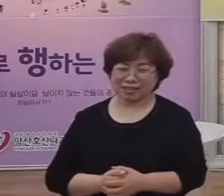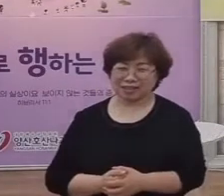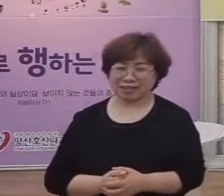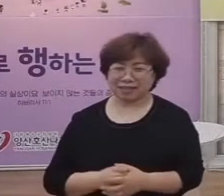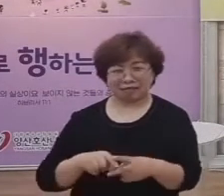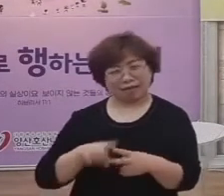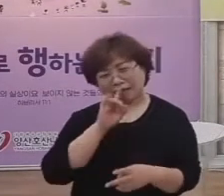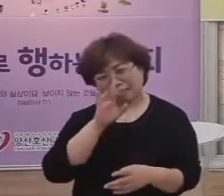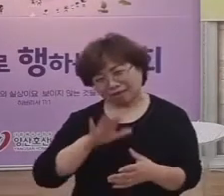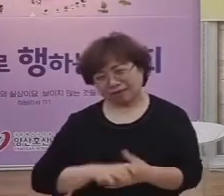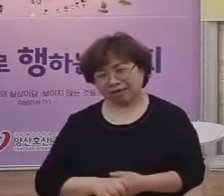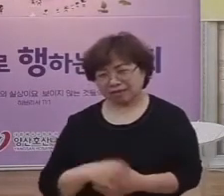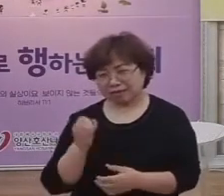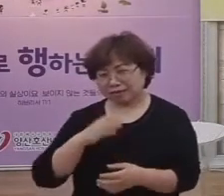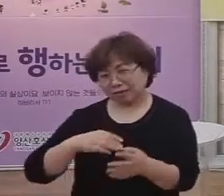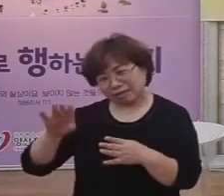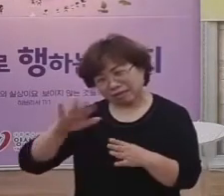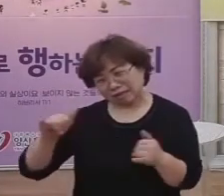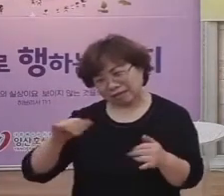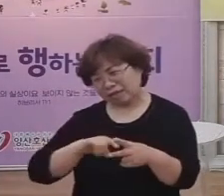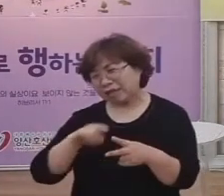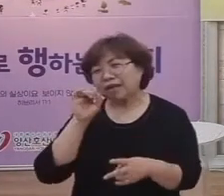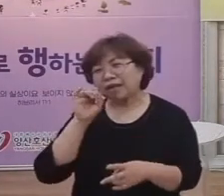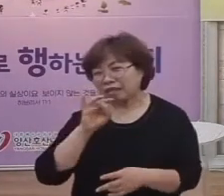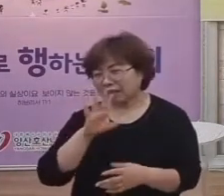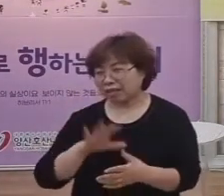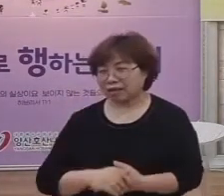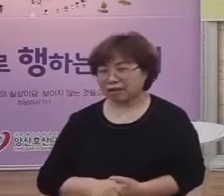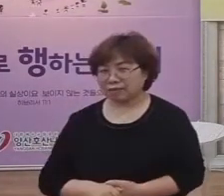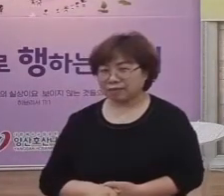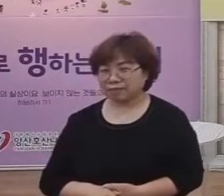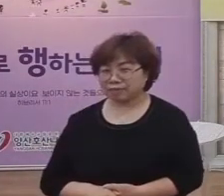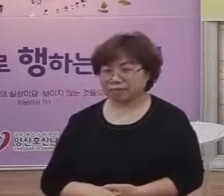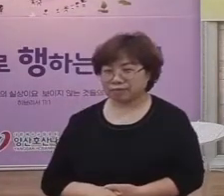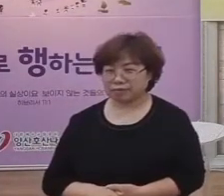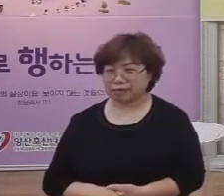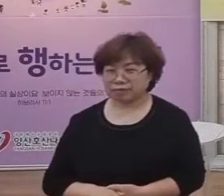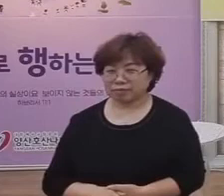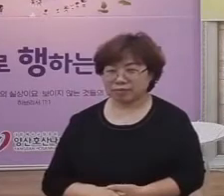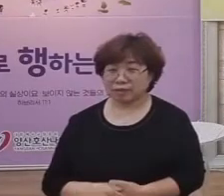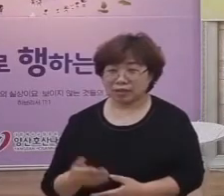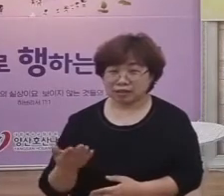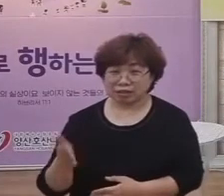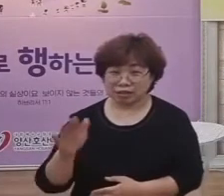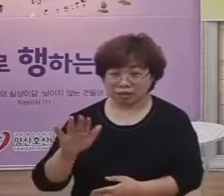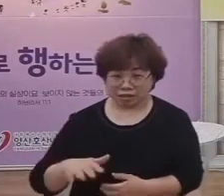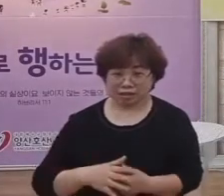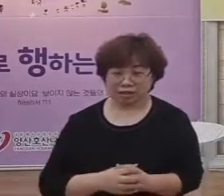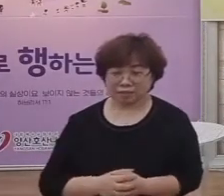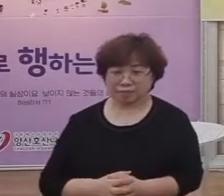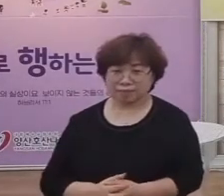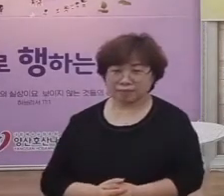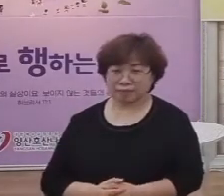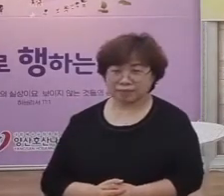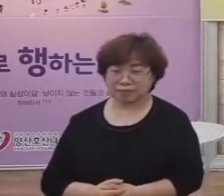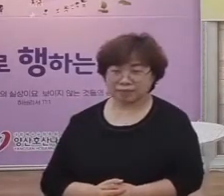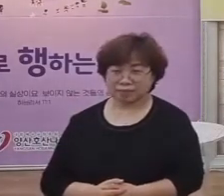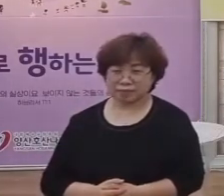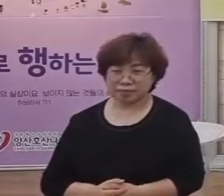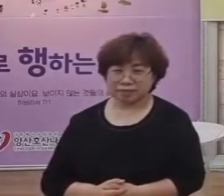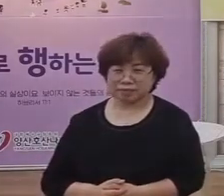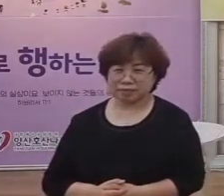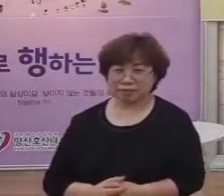되냐고요. 그런 말도 안 되는 사람이 어디 있냐는 거예요. 그런데 제가 이제 이 얘기 설명 다